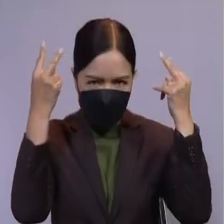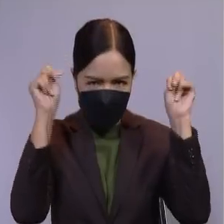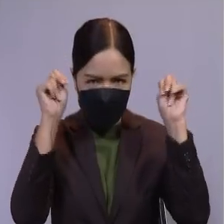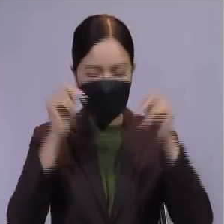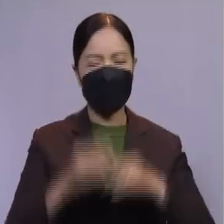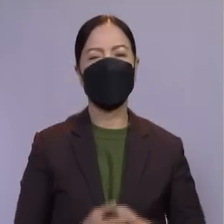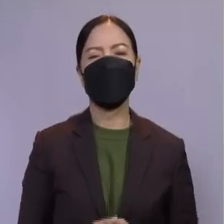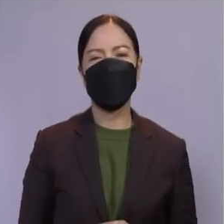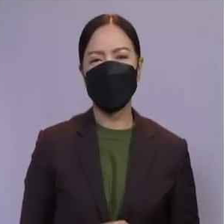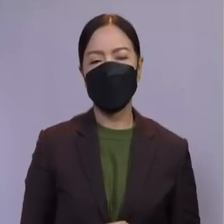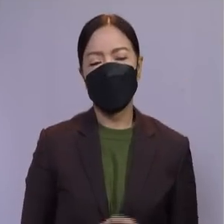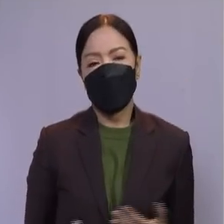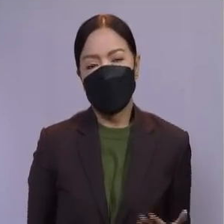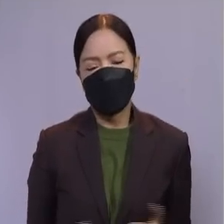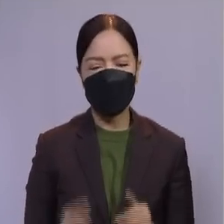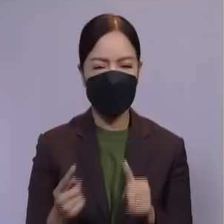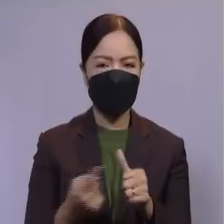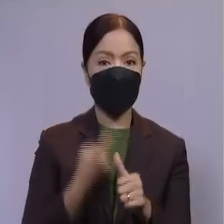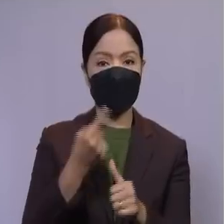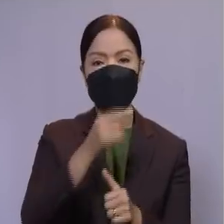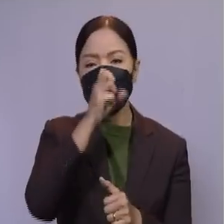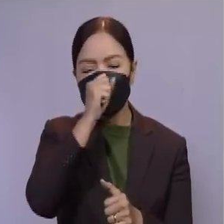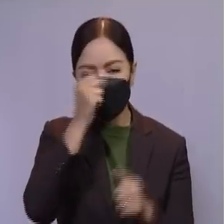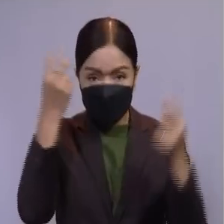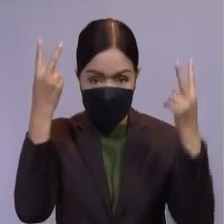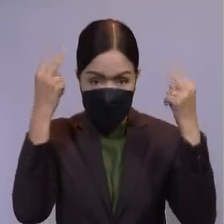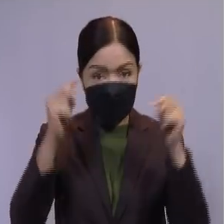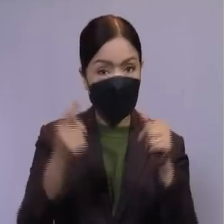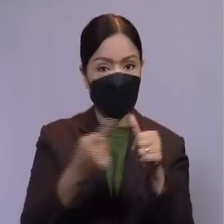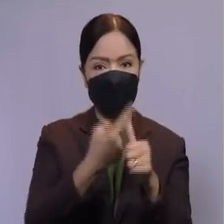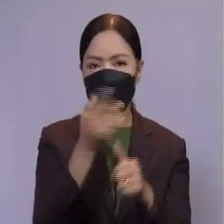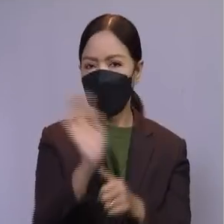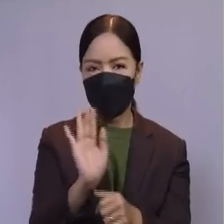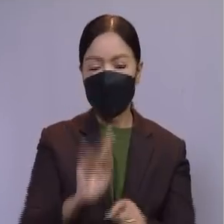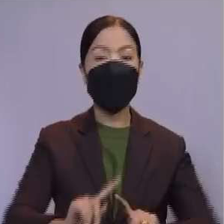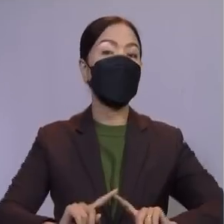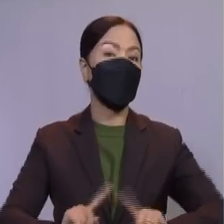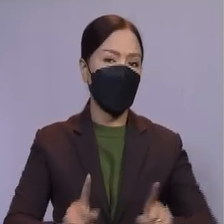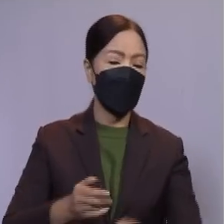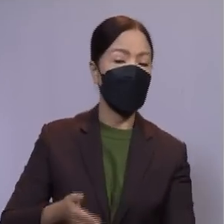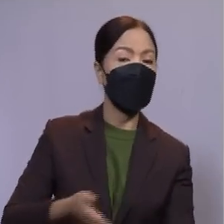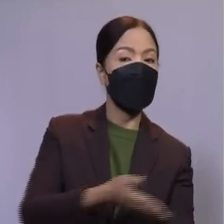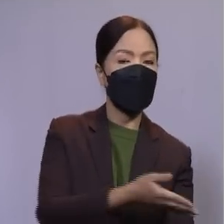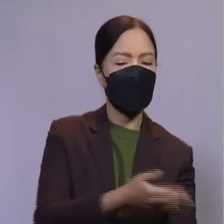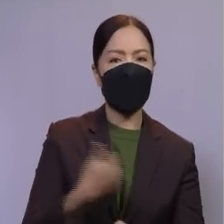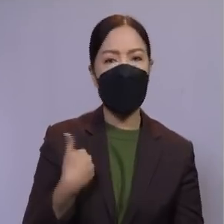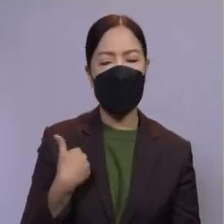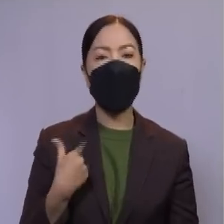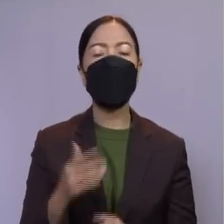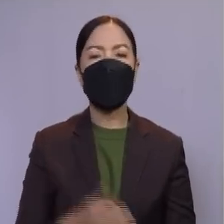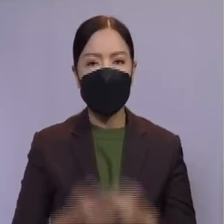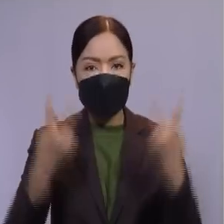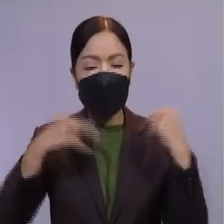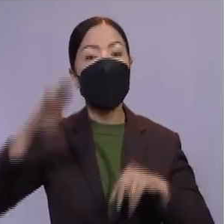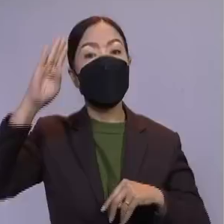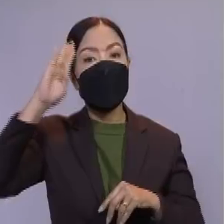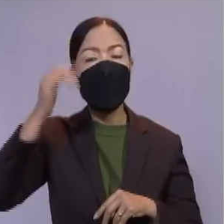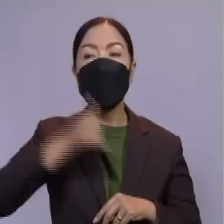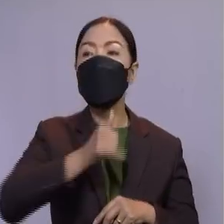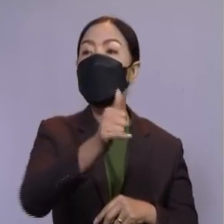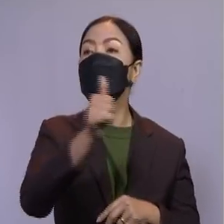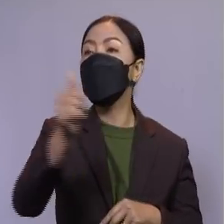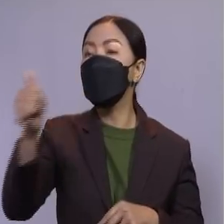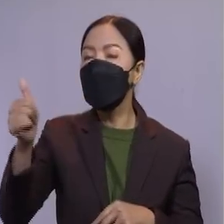นั้นแม้ว่าจะไม่ใช่ครั้งแรกที่ท่านได้ลองเป็นนายกแต่ว่าคือช่วงที่ผ่านมาเนี่ยคือเวลาพลเอกประยุทธ์มีภารกิจที่ไหน